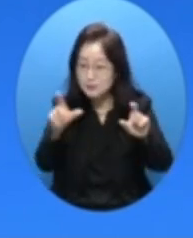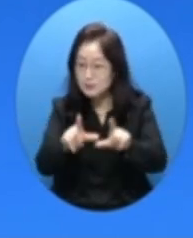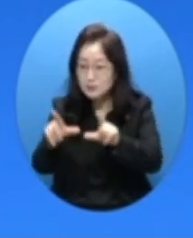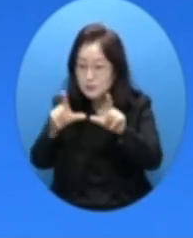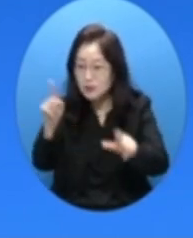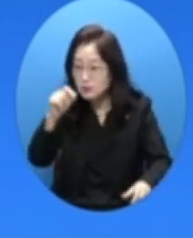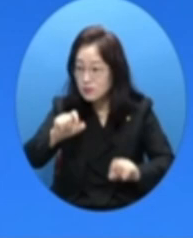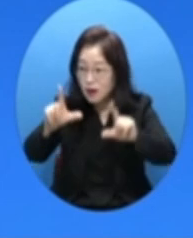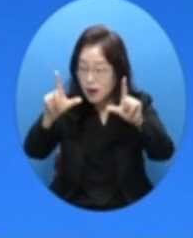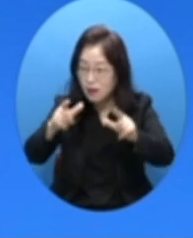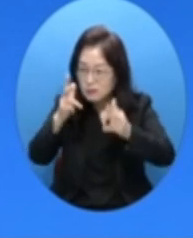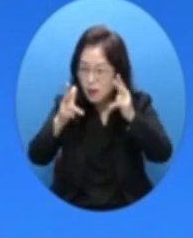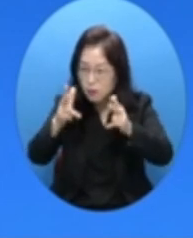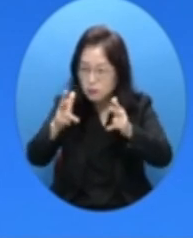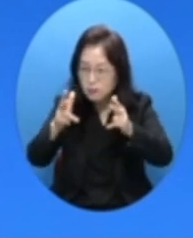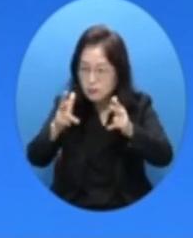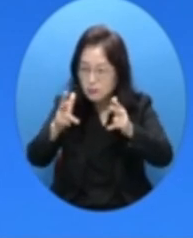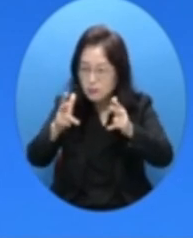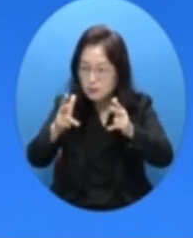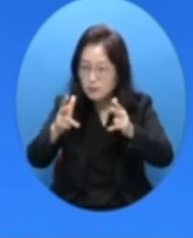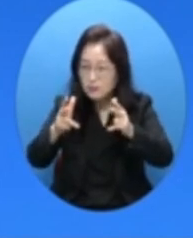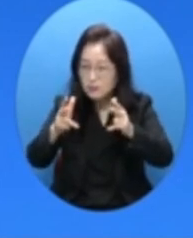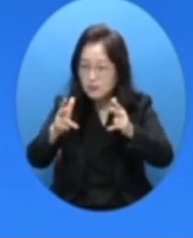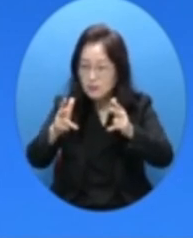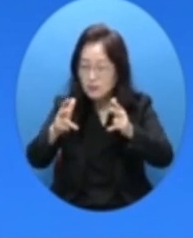어느 날 사업이 안 되고 가게를